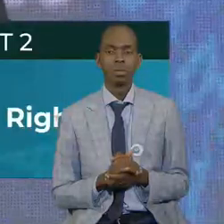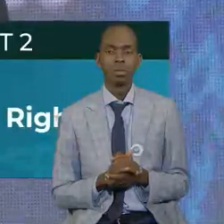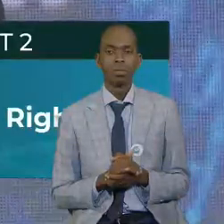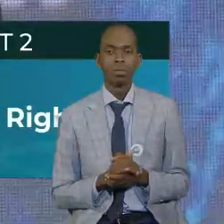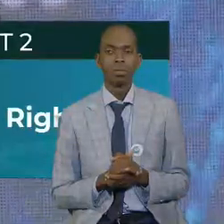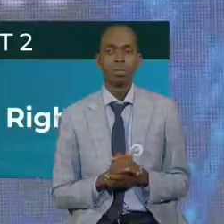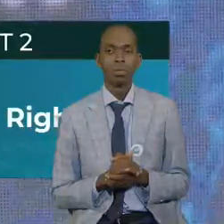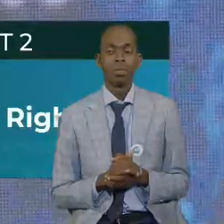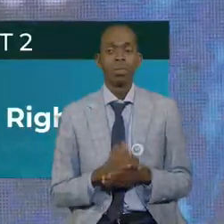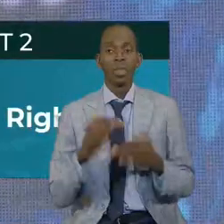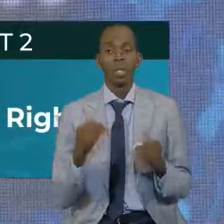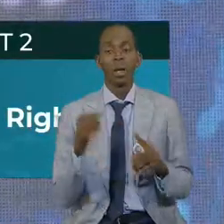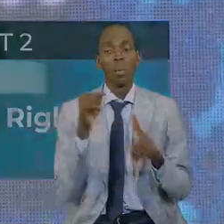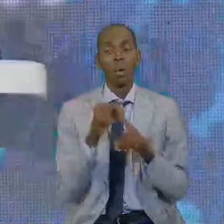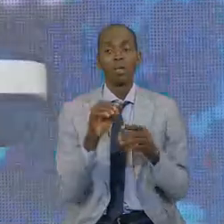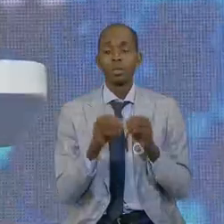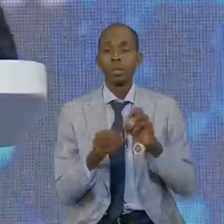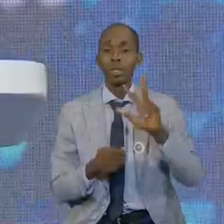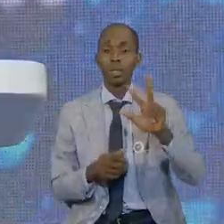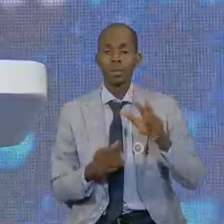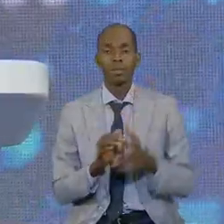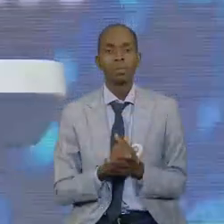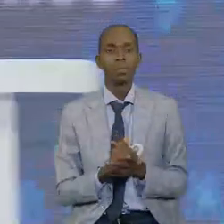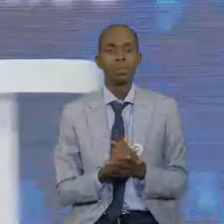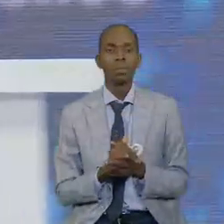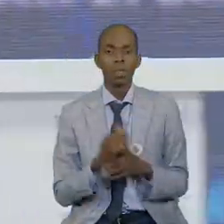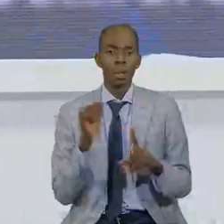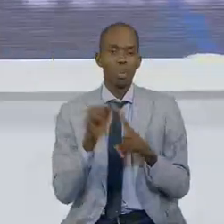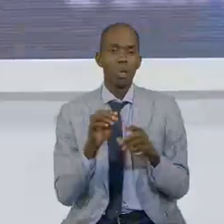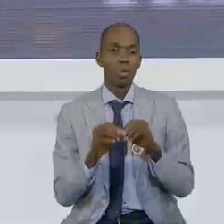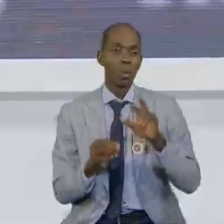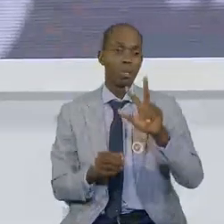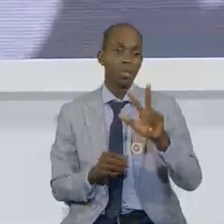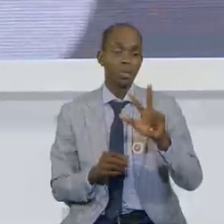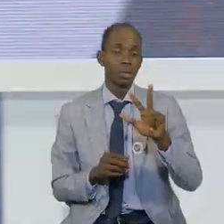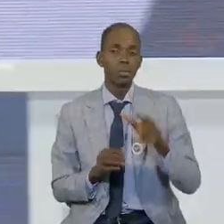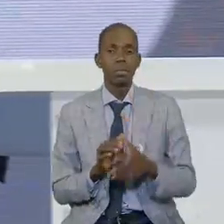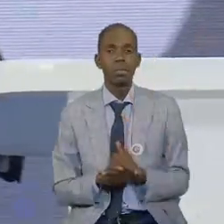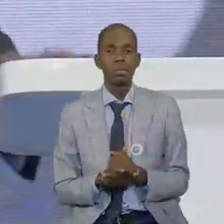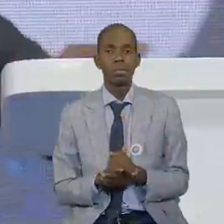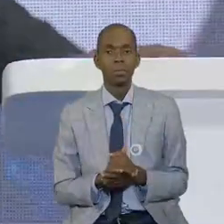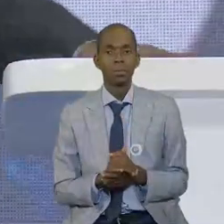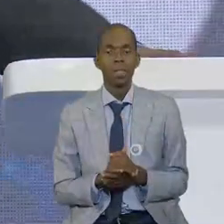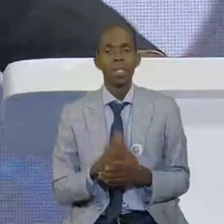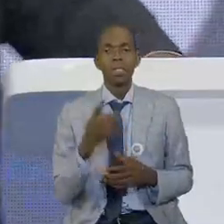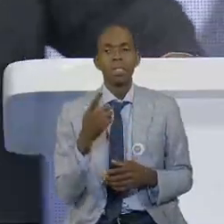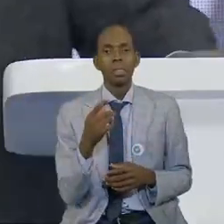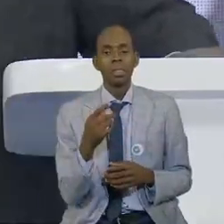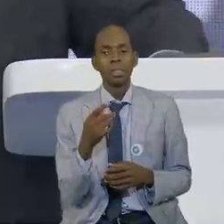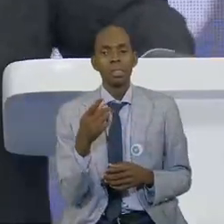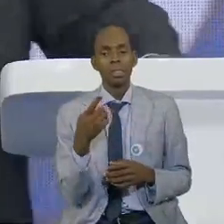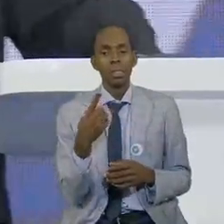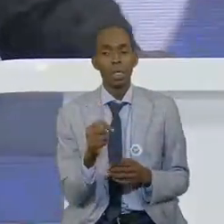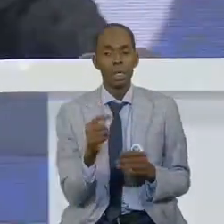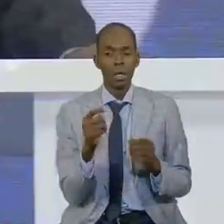We're coming to point number three. Troisième point maintenant. Point number three, we're looking at the